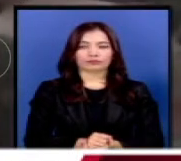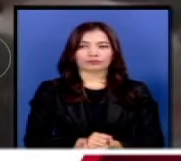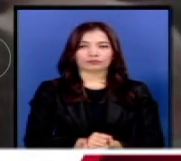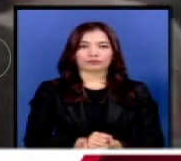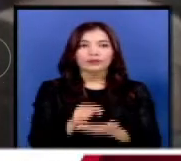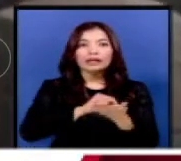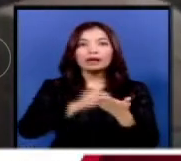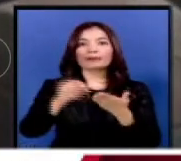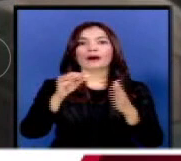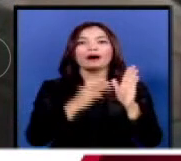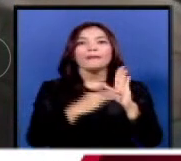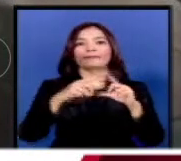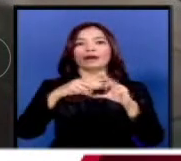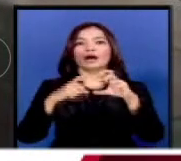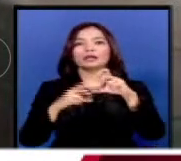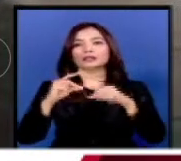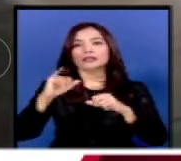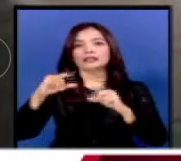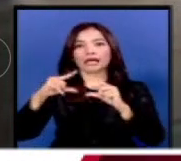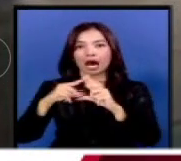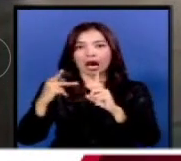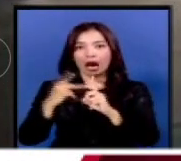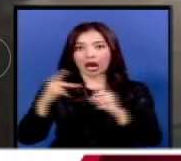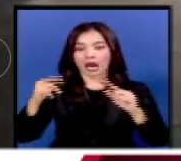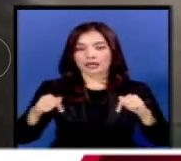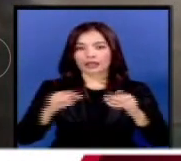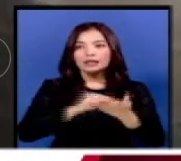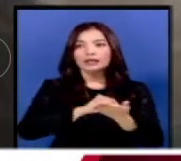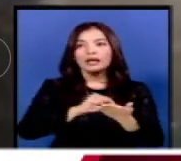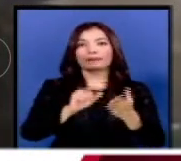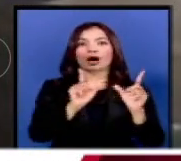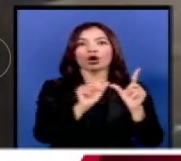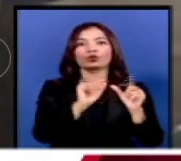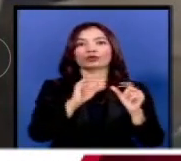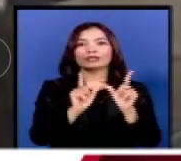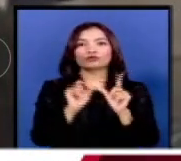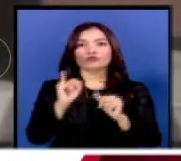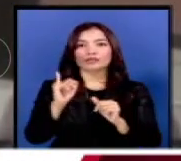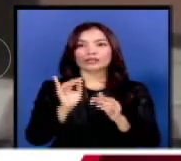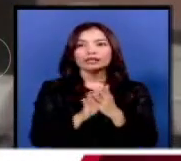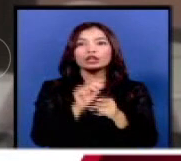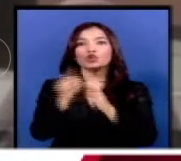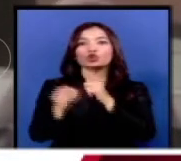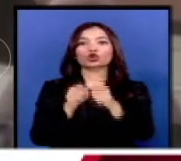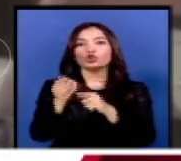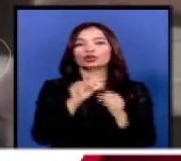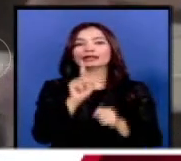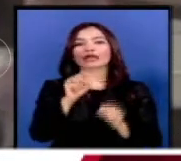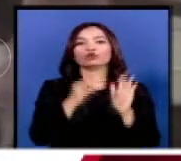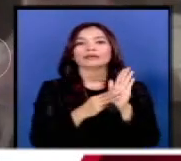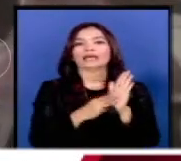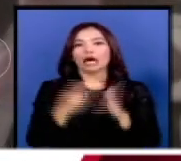Mas Riah sendiri akan digugat perdata oleh korban Wiwi teror dengan gugatan senilai 1 miliar